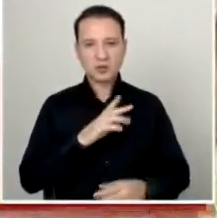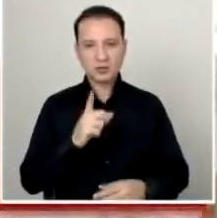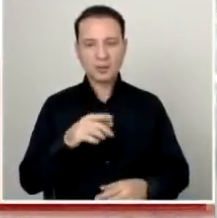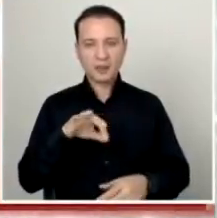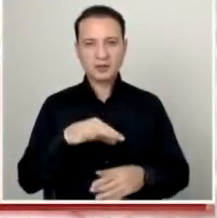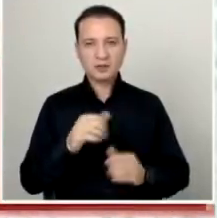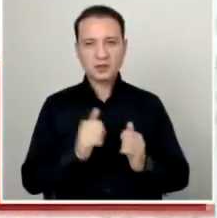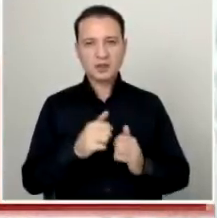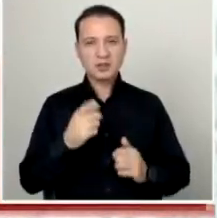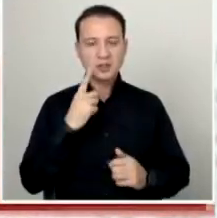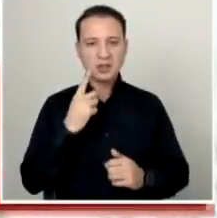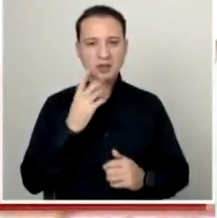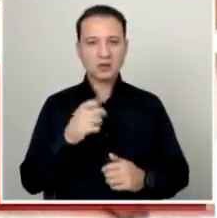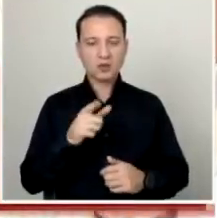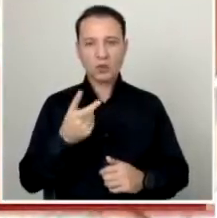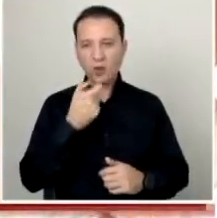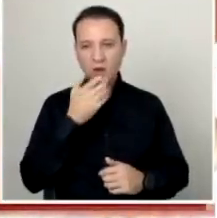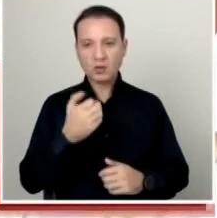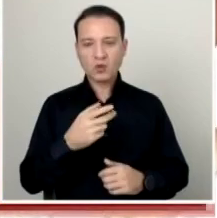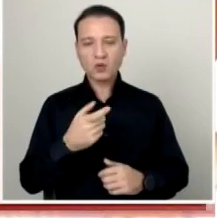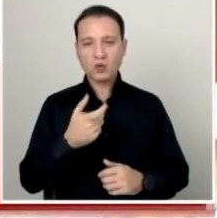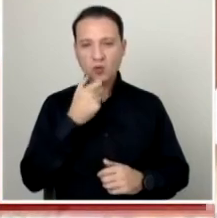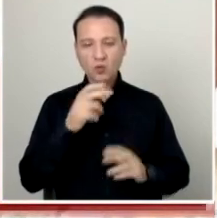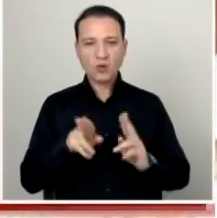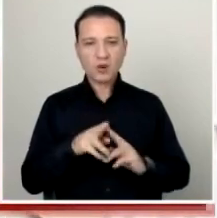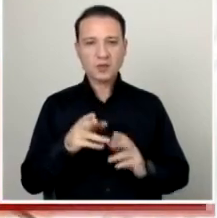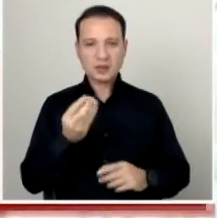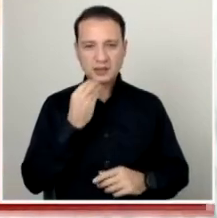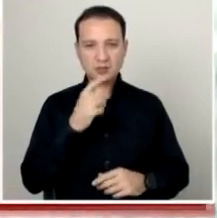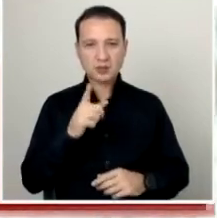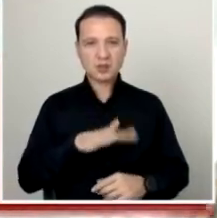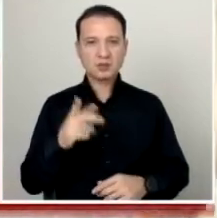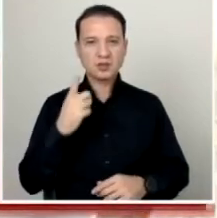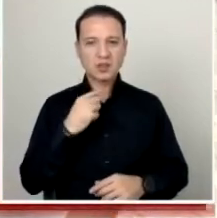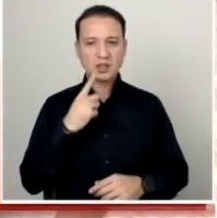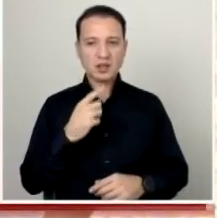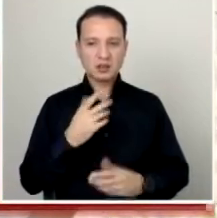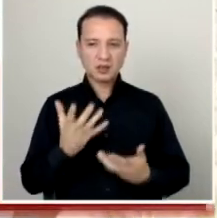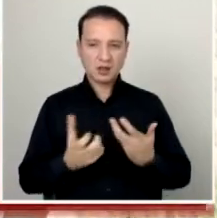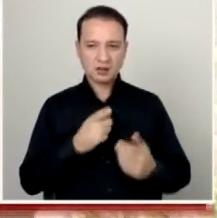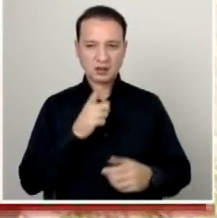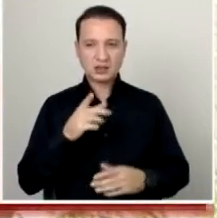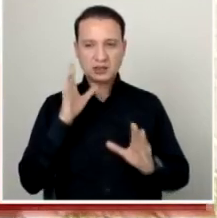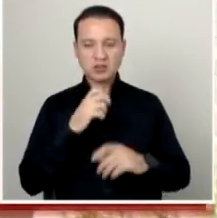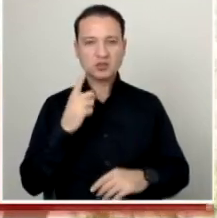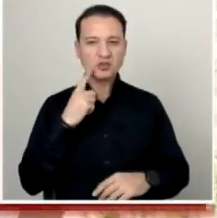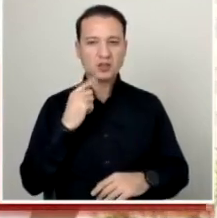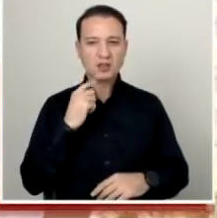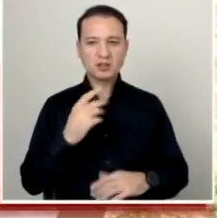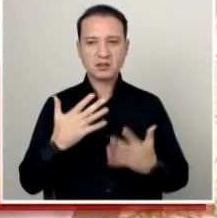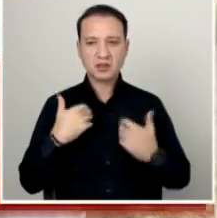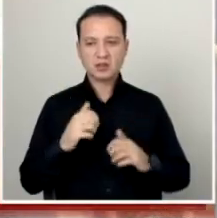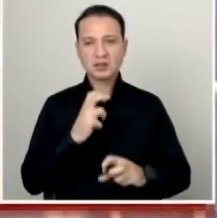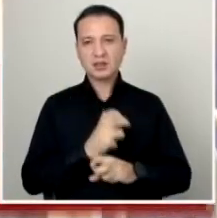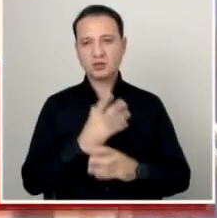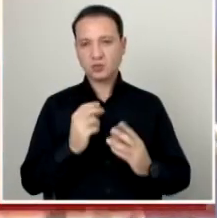yanında şeker alırız, lokum alırız, kurabiye tüketiriz. Ancak bunların hepsi şeker kaynağı ve gizli şeker de sağlığımızı tehdit